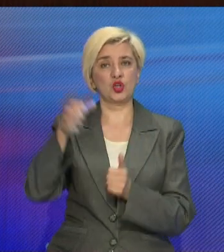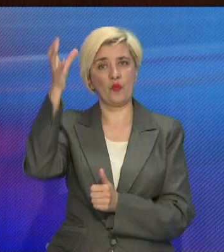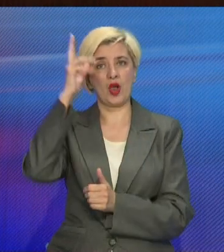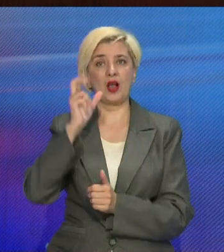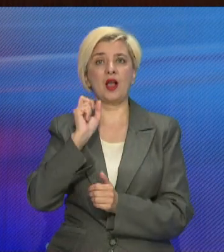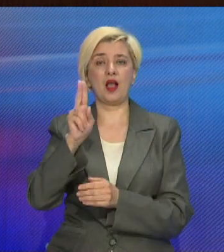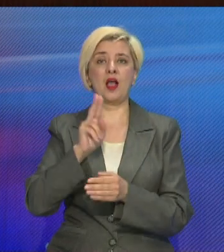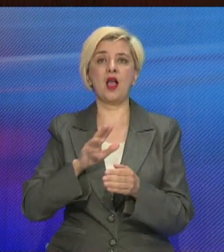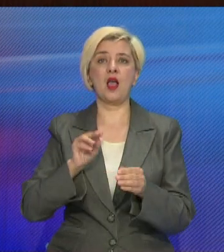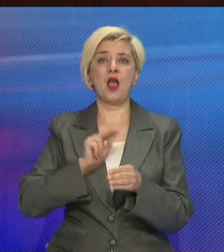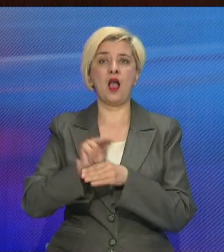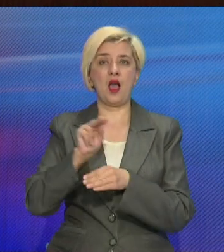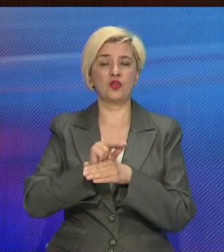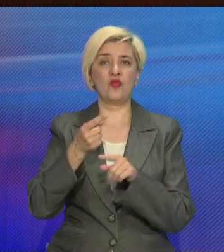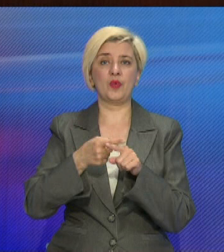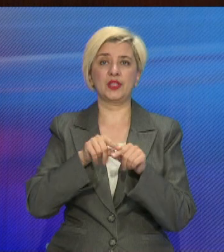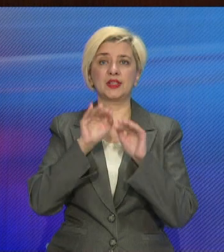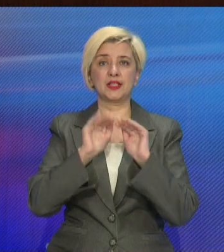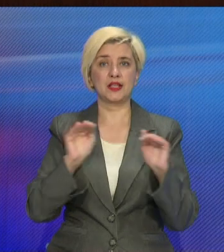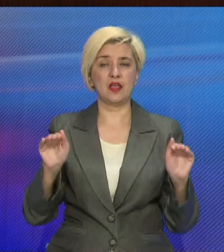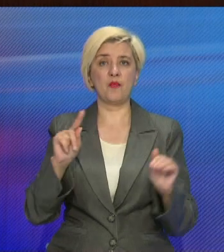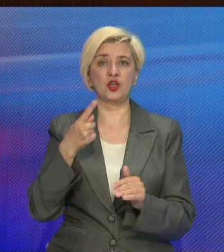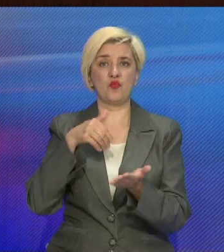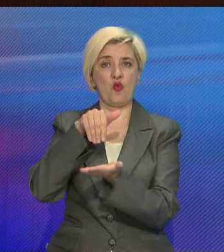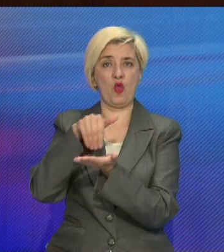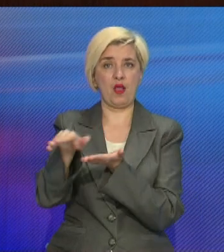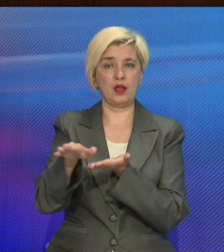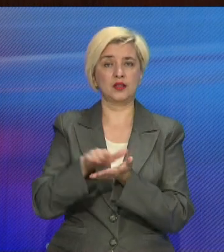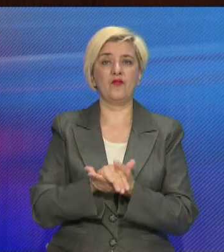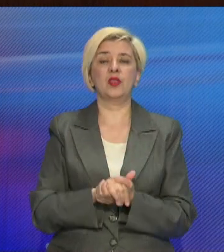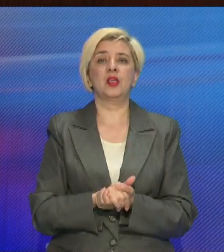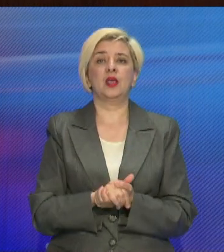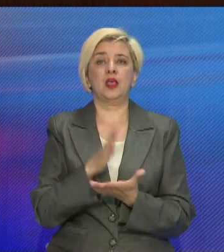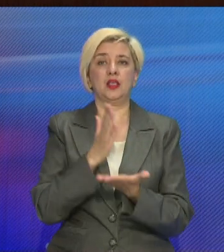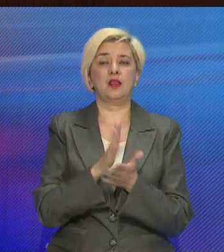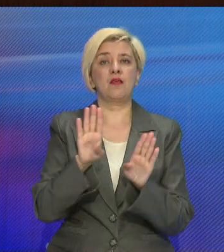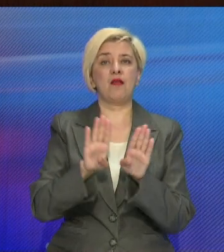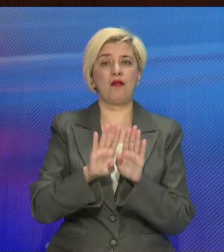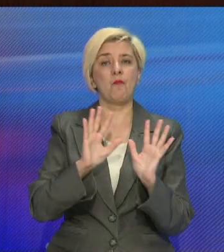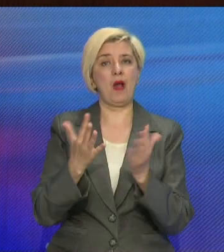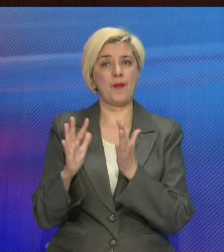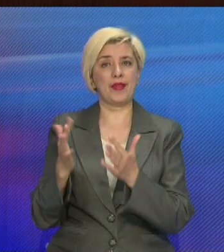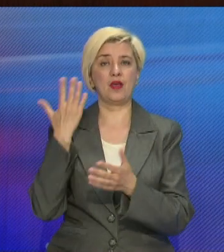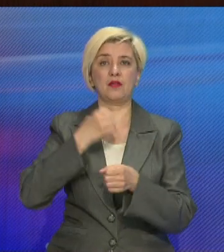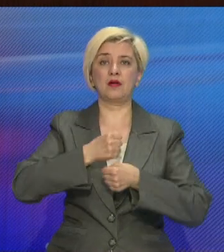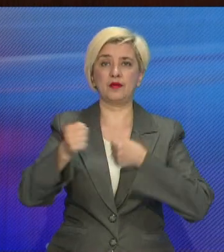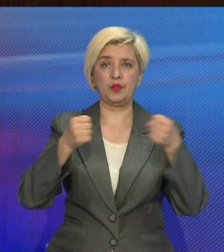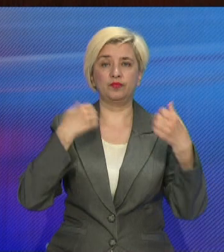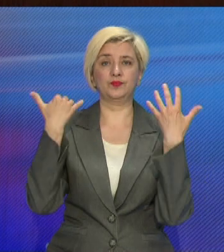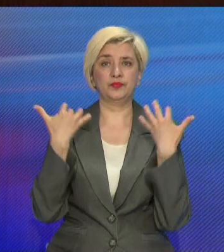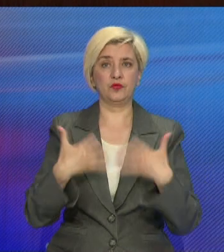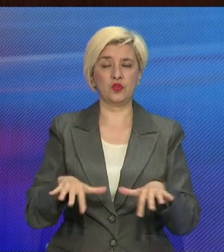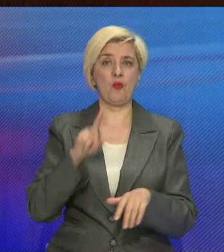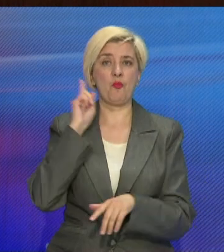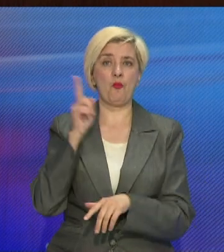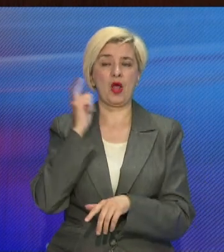готовим этих детей, почему от них потом отказываются. Но есть такие моменты, когда распределение производится, тоже молодые люди